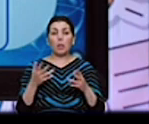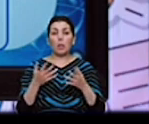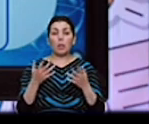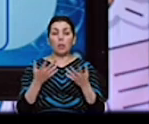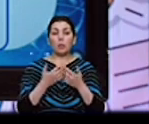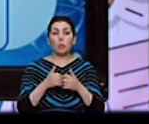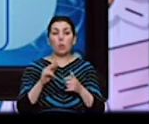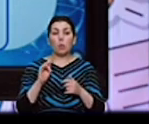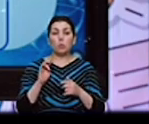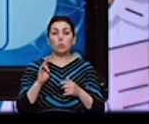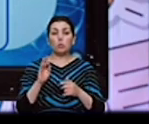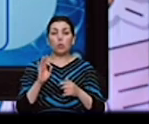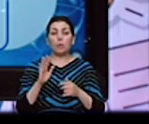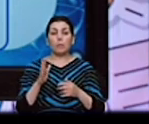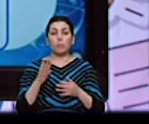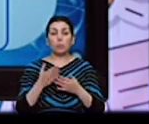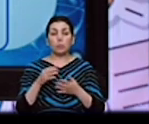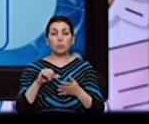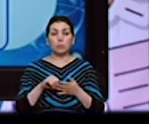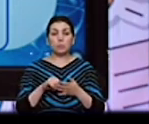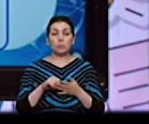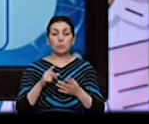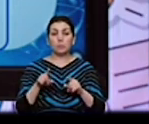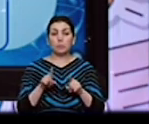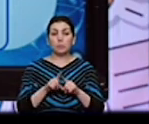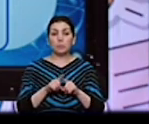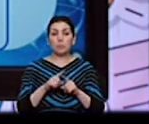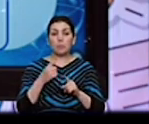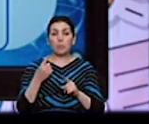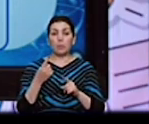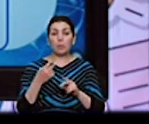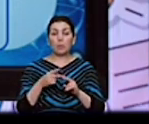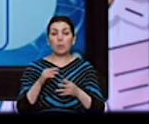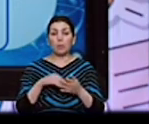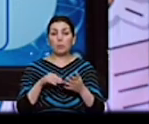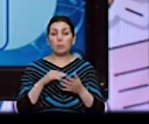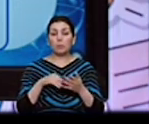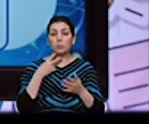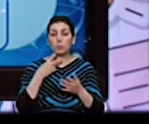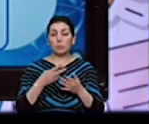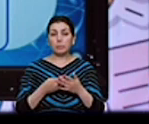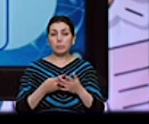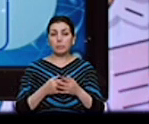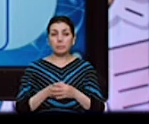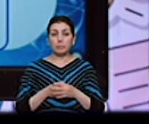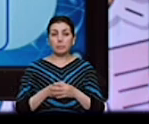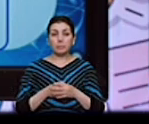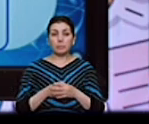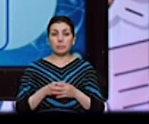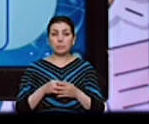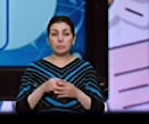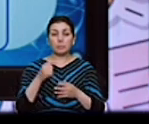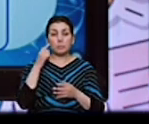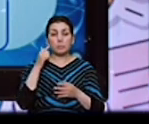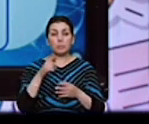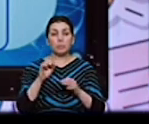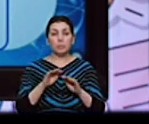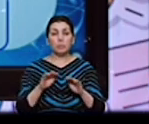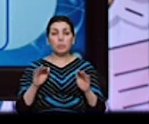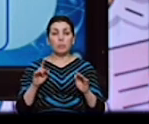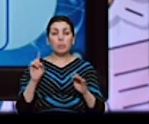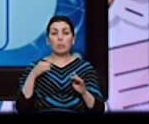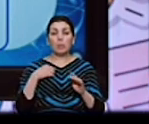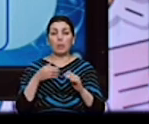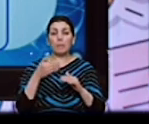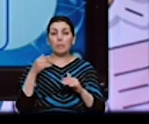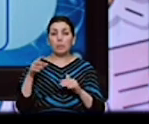qanday o'lchovbirliklari ishlatilgan? Buni ham yana bir bor takrorlab ko'ramiz. Zukko o'quvchilarimiz